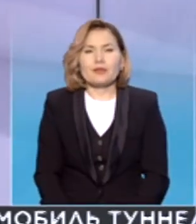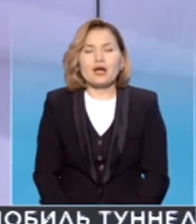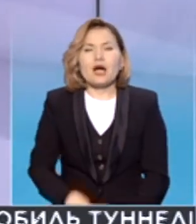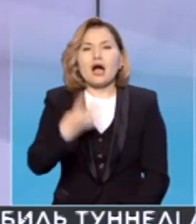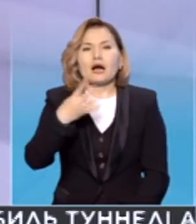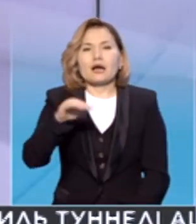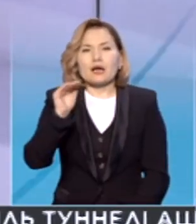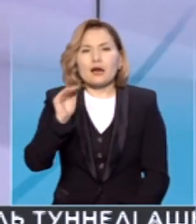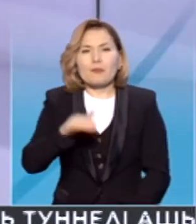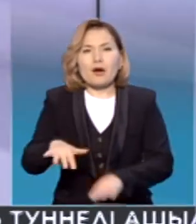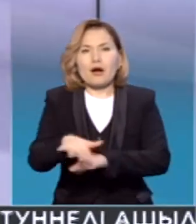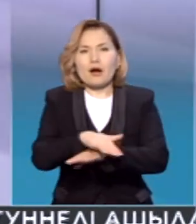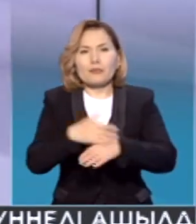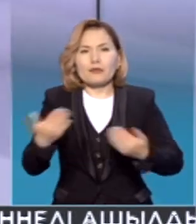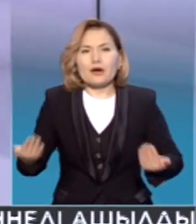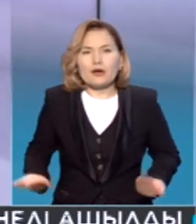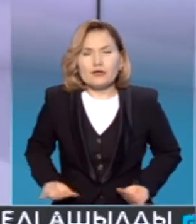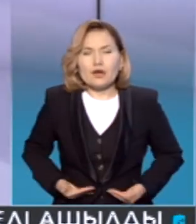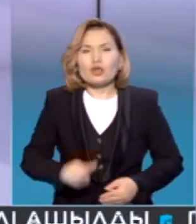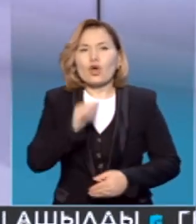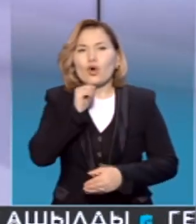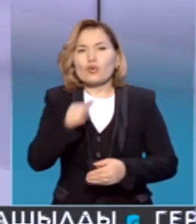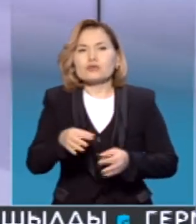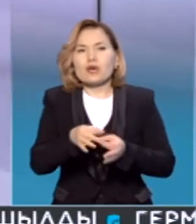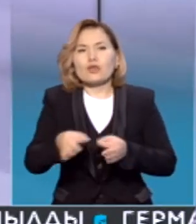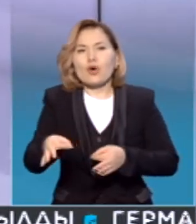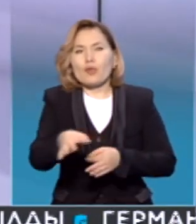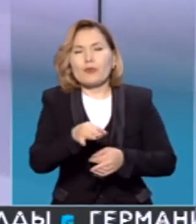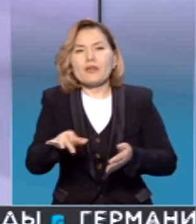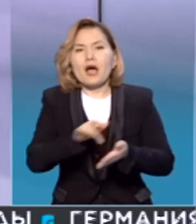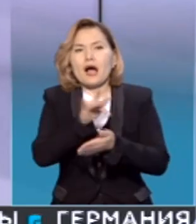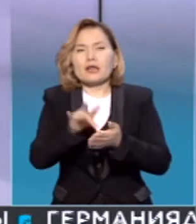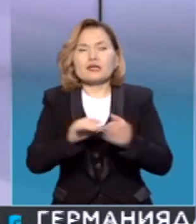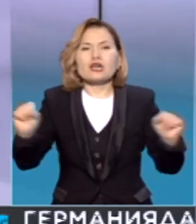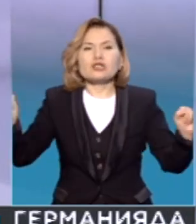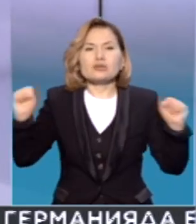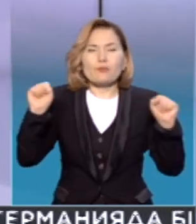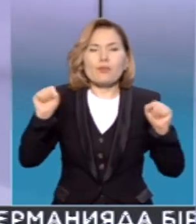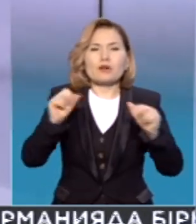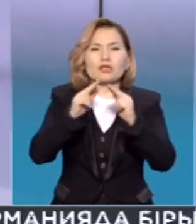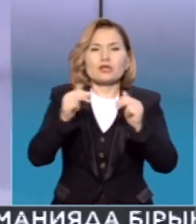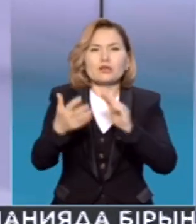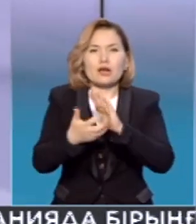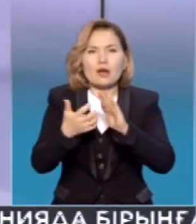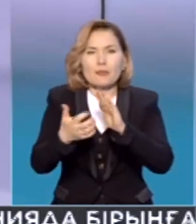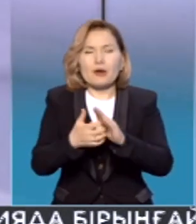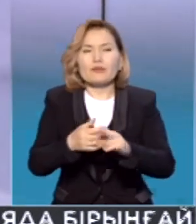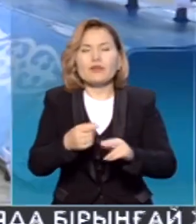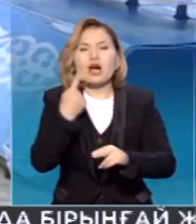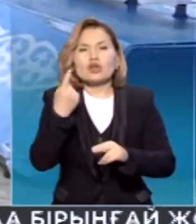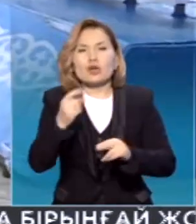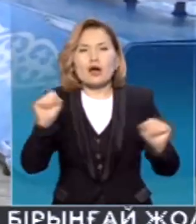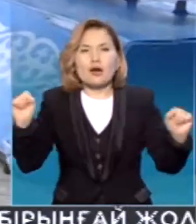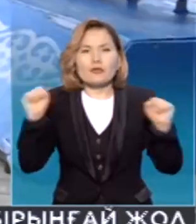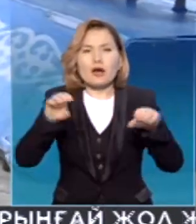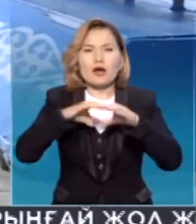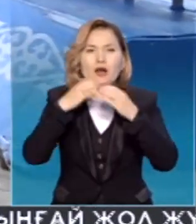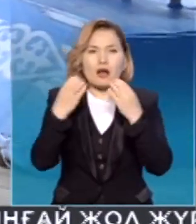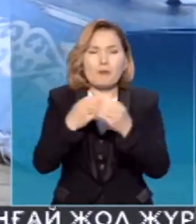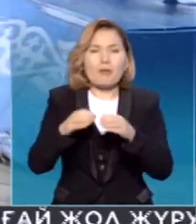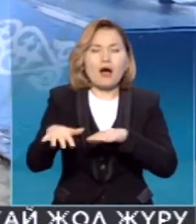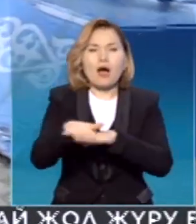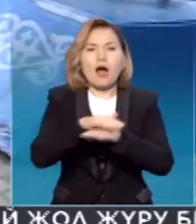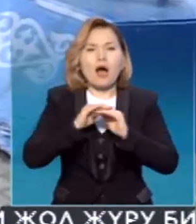40 мыңға жуық тұрғыны бар Қостанай облысының Жітіқара қаласында спорт нысандары жетіспейді. Жалғыз дене шынықтыру сауықтыру кешеніне жеткіншектің бәрі